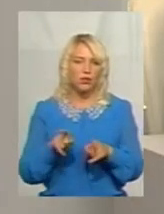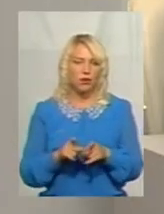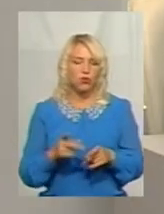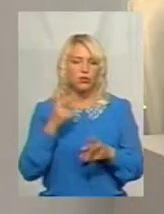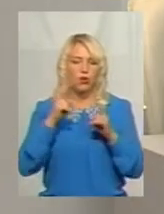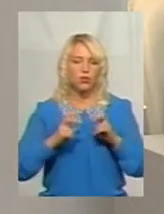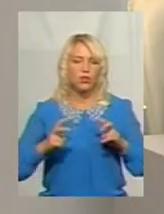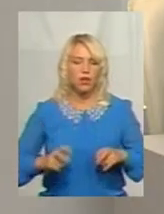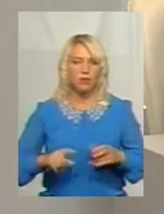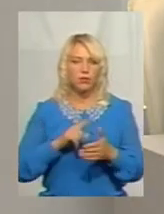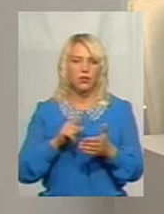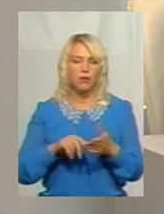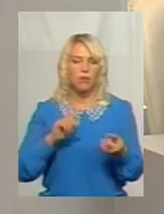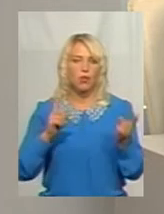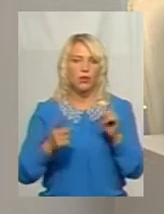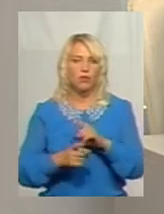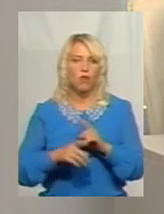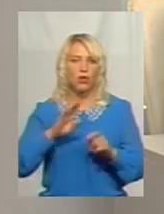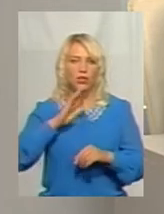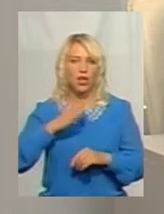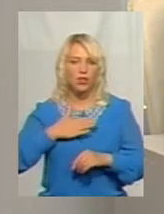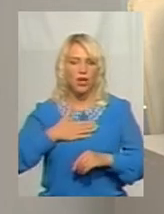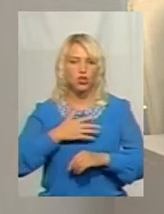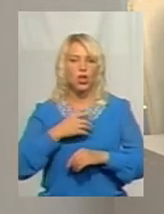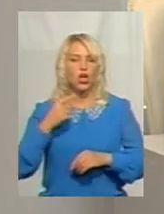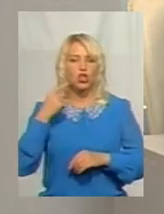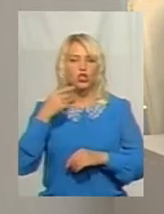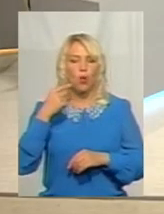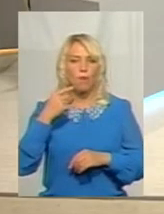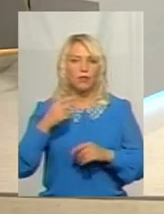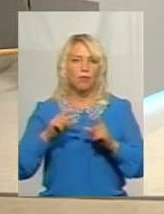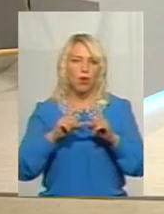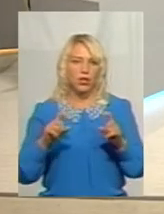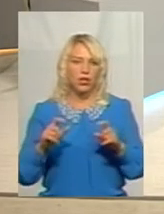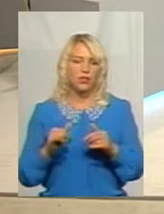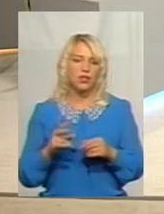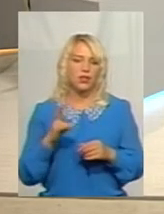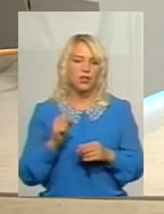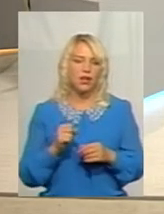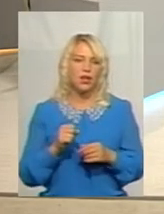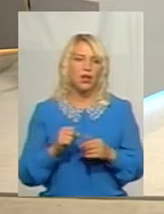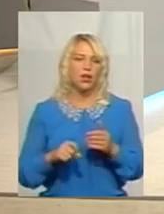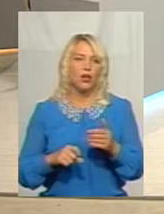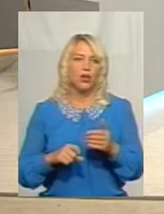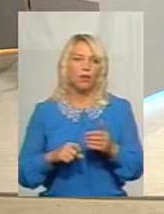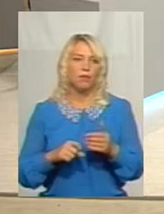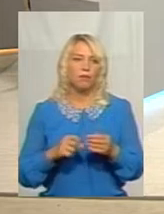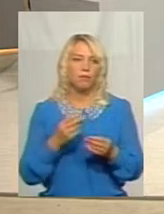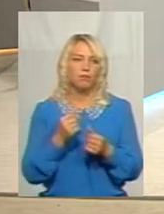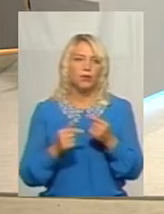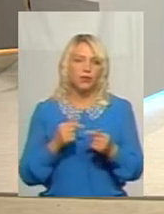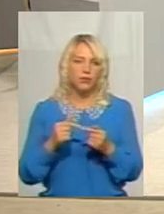питання про перетворення нашої стомат-поліклініки в комунальне некомерційне підприємство. Але